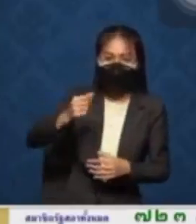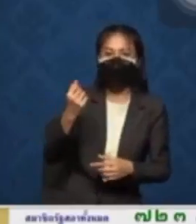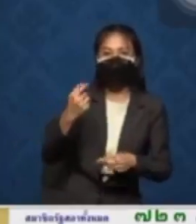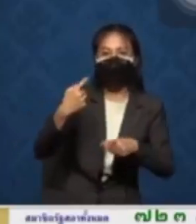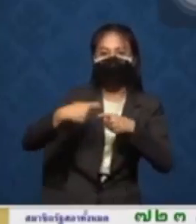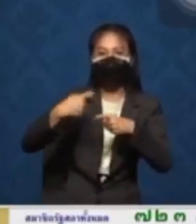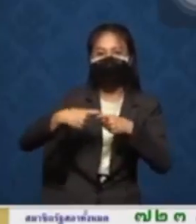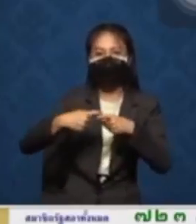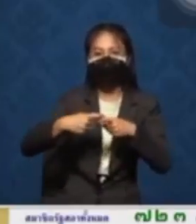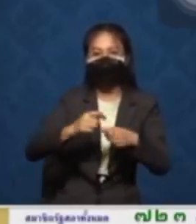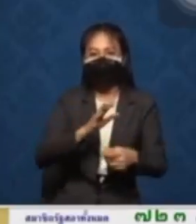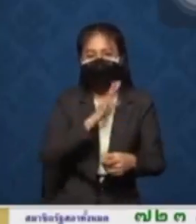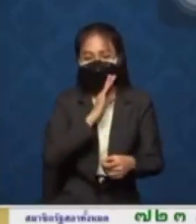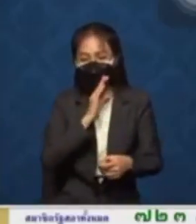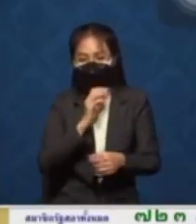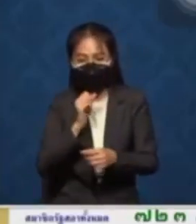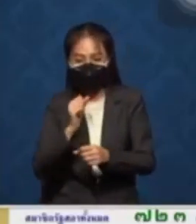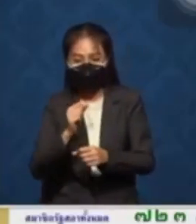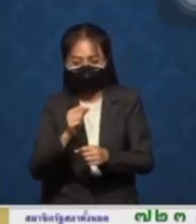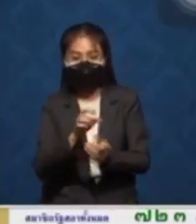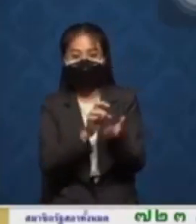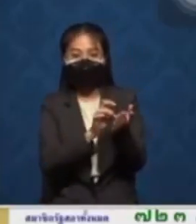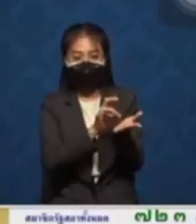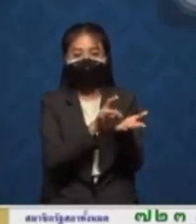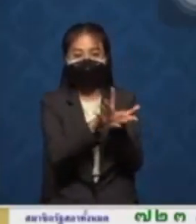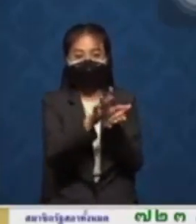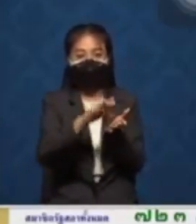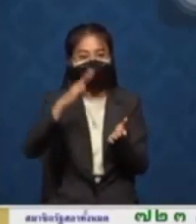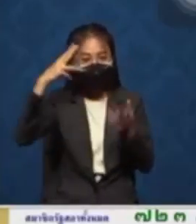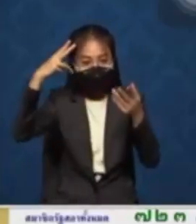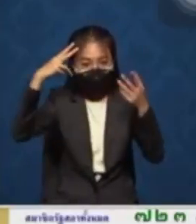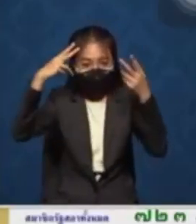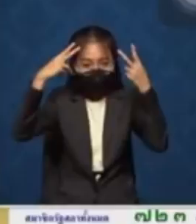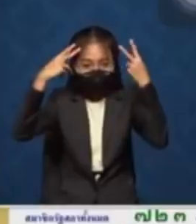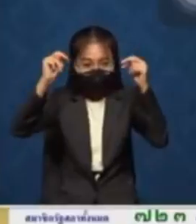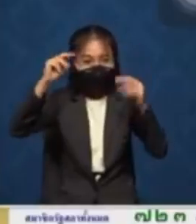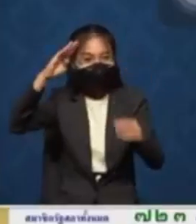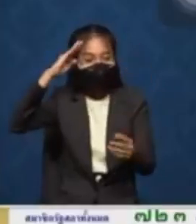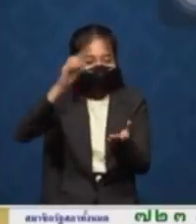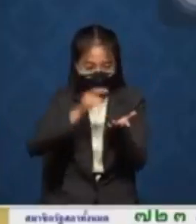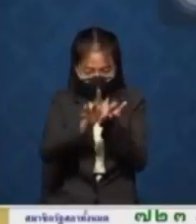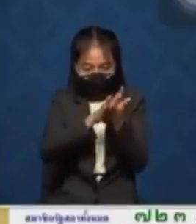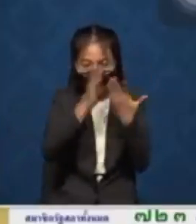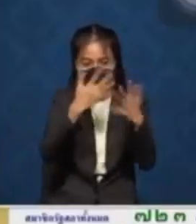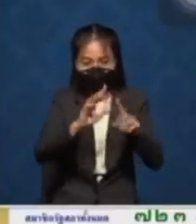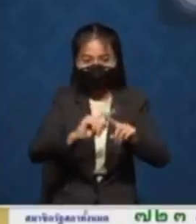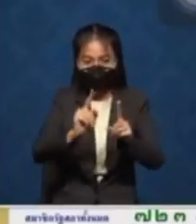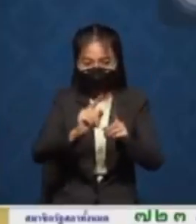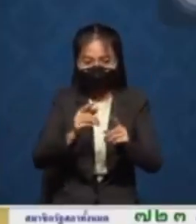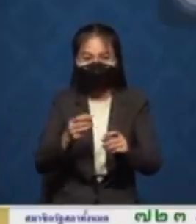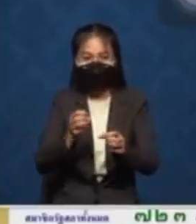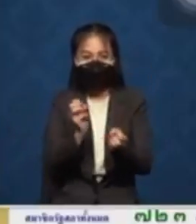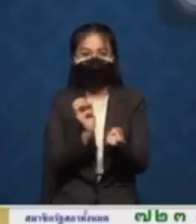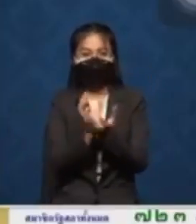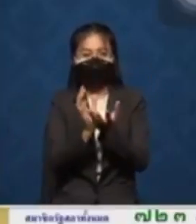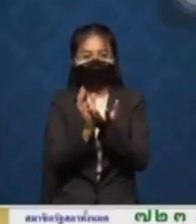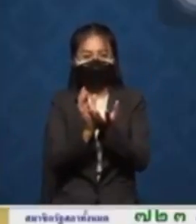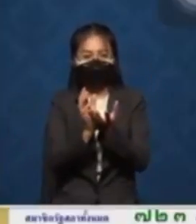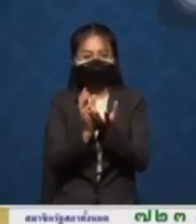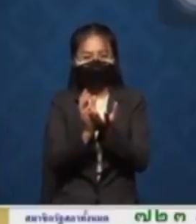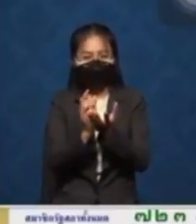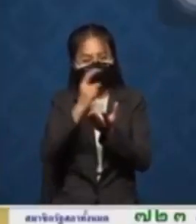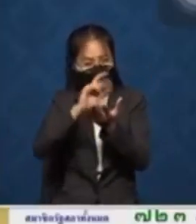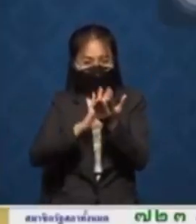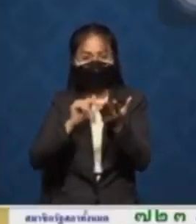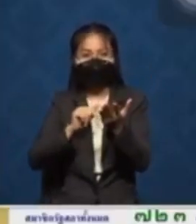ยาที่สามารถกำจัดไวรัสที่ชื่อว่าพลเอกประยุทธ์ออกไปได้แต่อีกไม่นานผู้ป่วยของเราก็จะต้องล้มป่วยอีกครั้งหนึ่งเพราะเขาไม่แข็งแรงเพียง